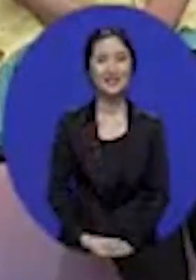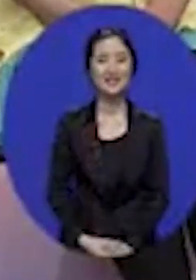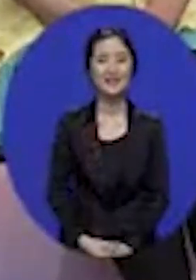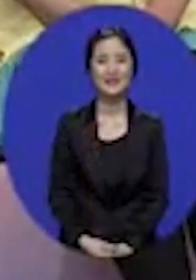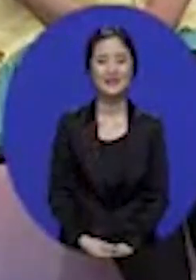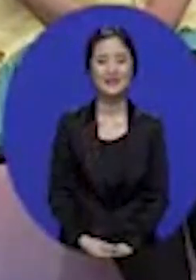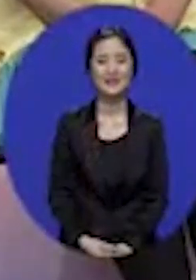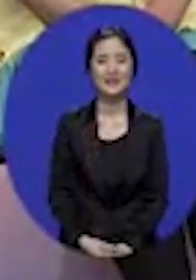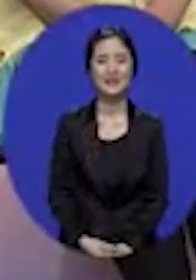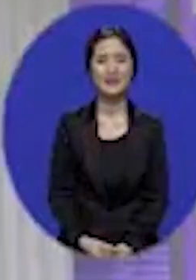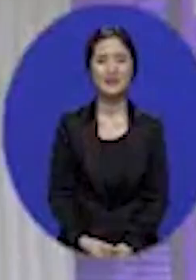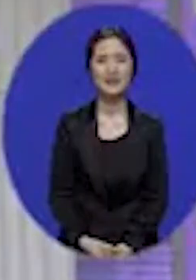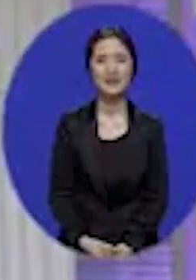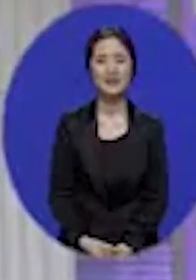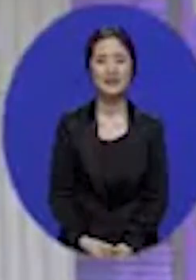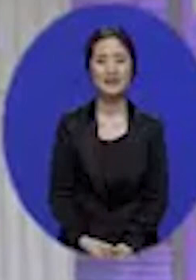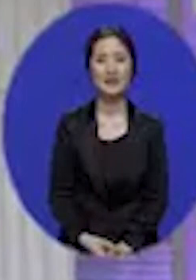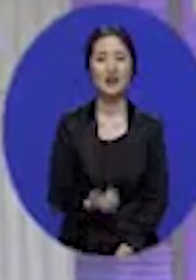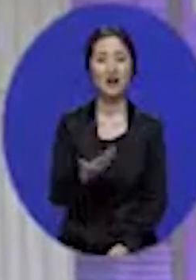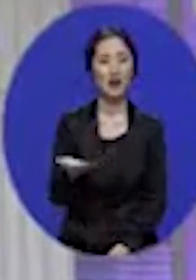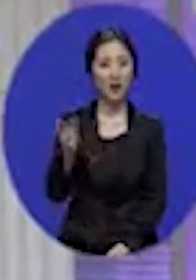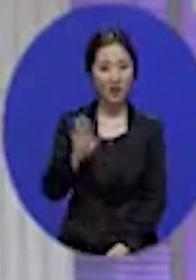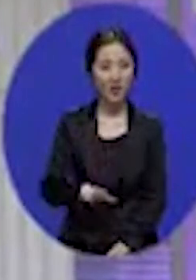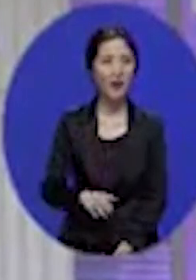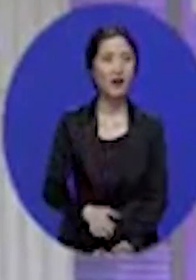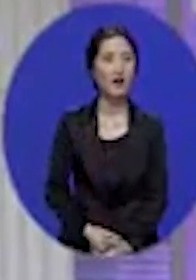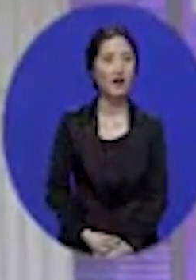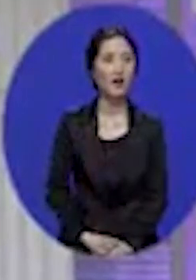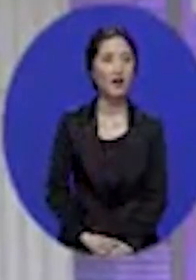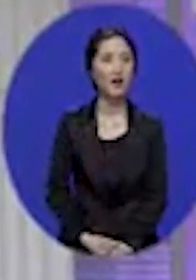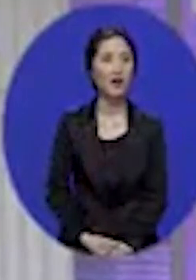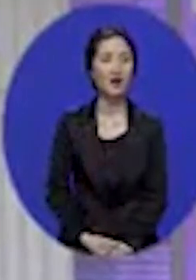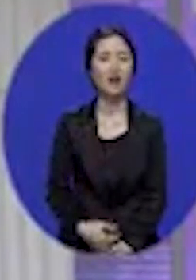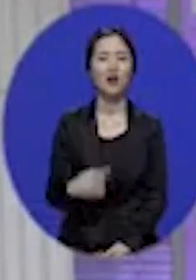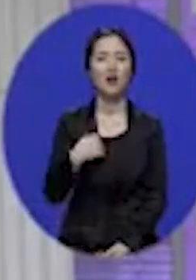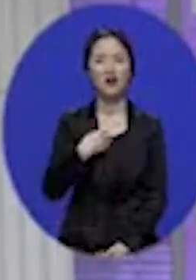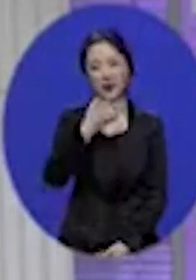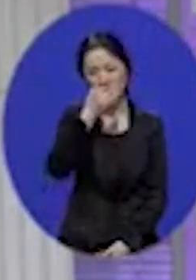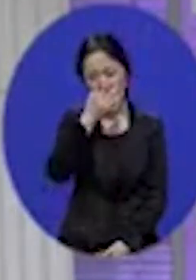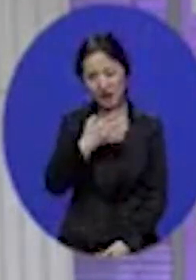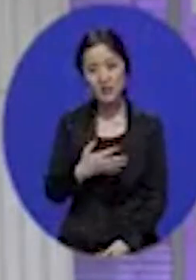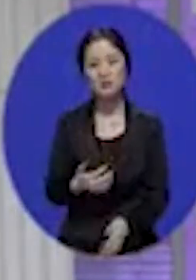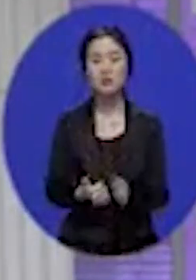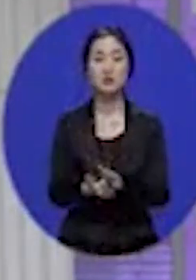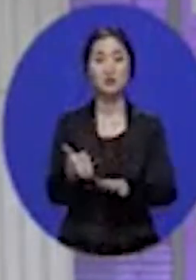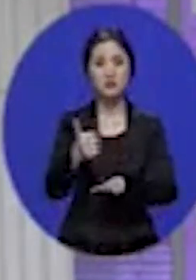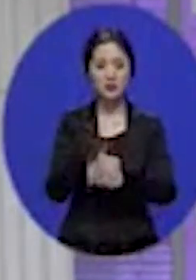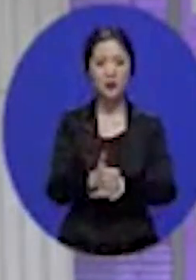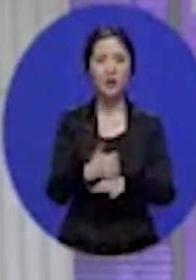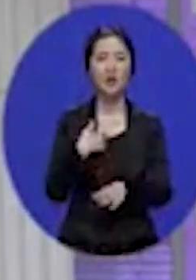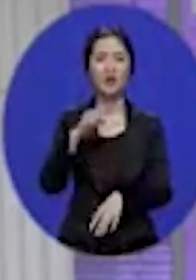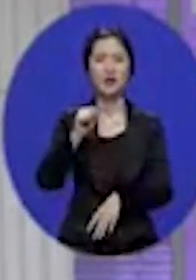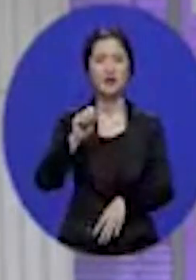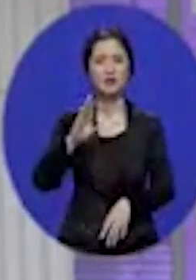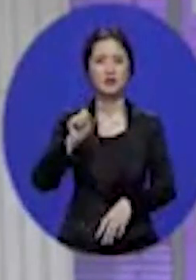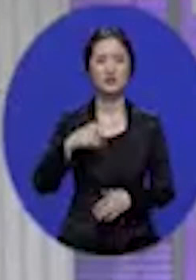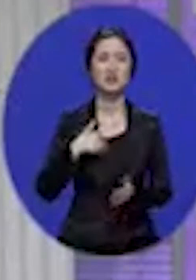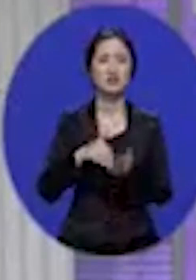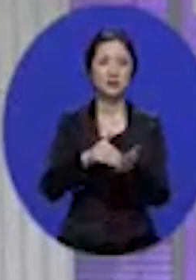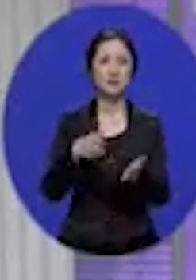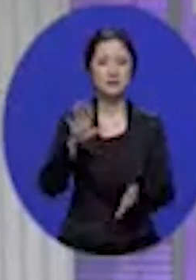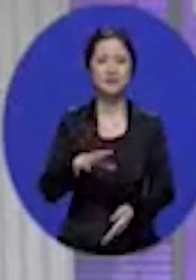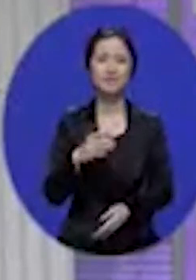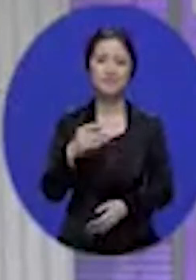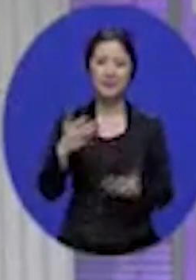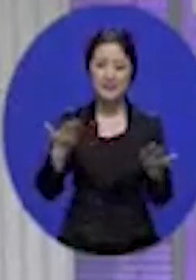근데 그런 방송을 하더라도 저는 이게 너무 어렵게 됐기 때문에 사실 이렇게 그냥 이렇게 열심히 했어요.